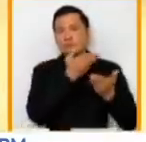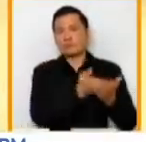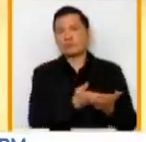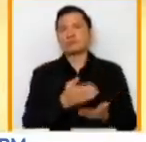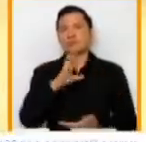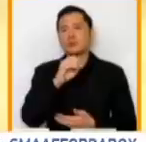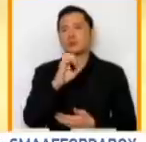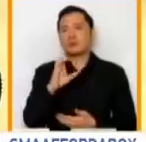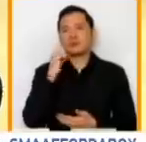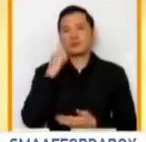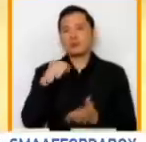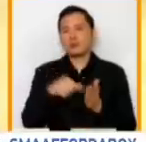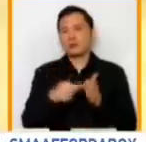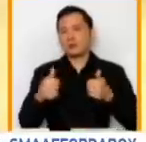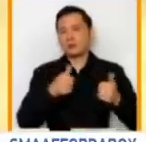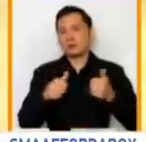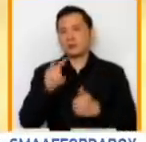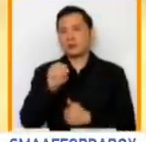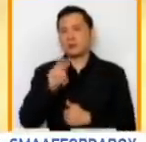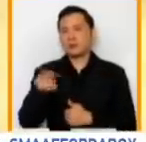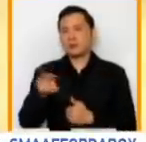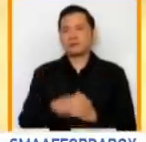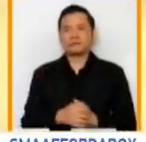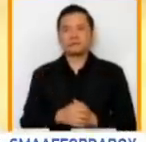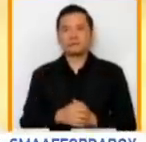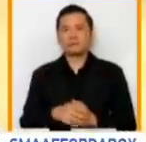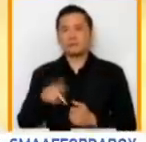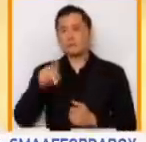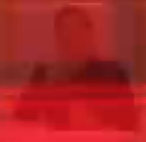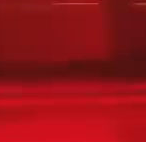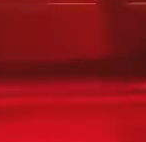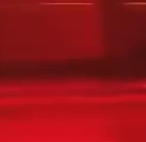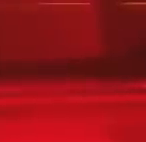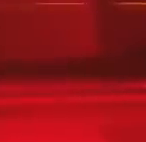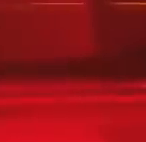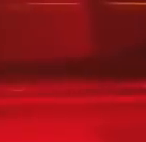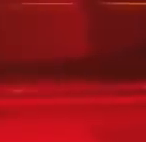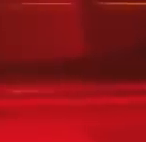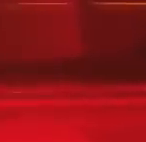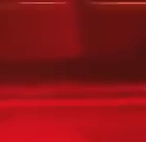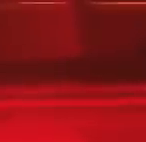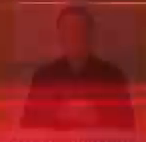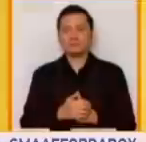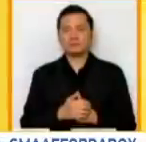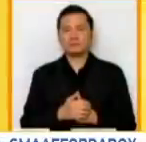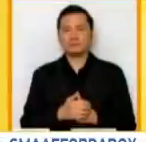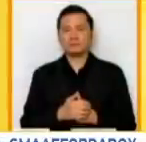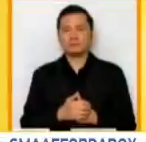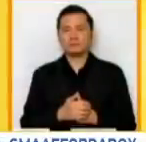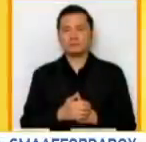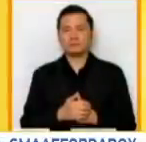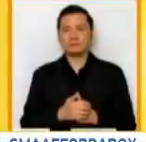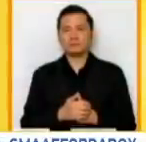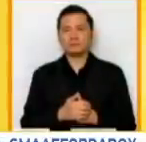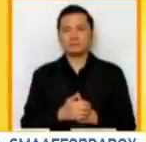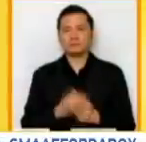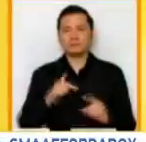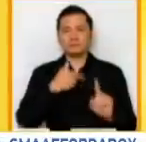Eleksyon 2022. Balikan po natin sa Pasay si Jonathan Anday. Jonathan!